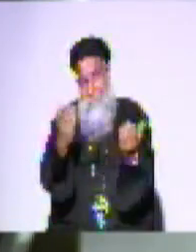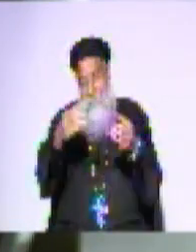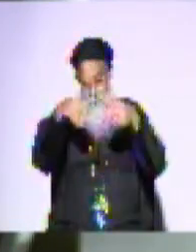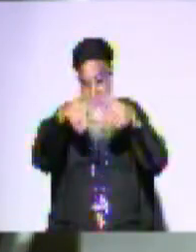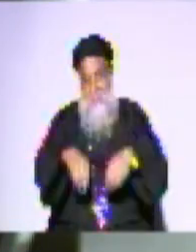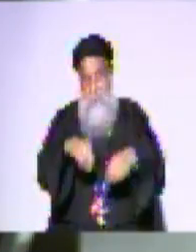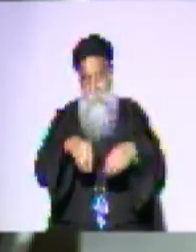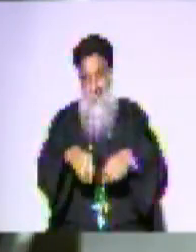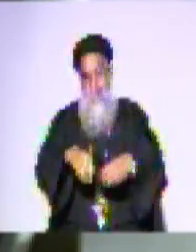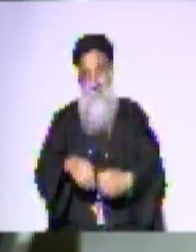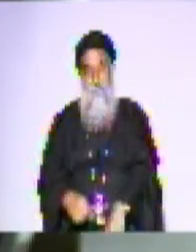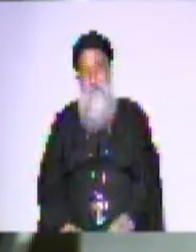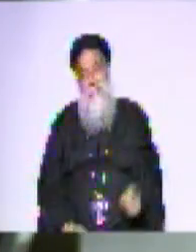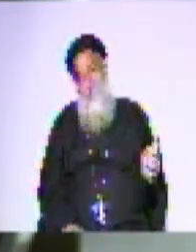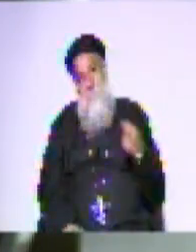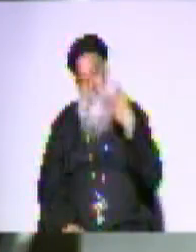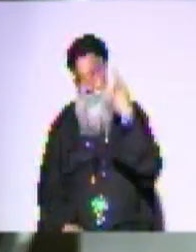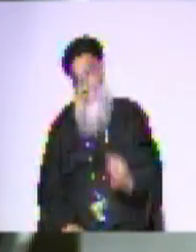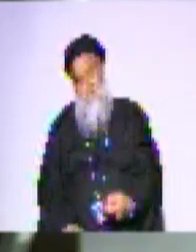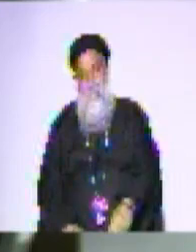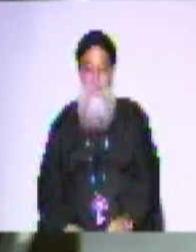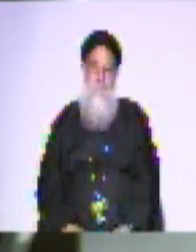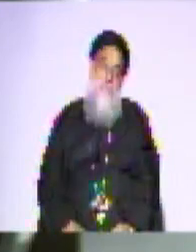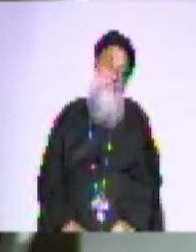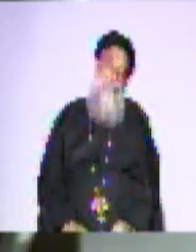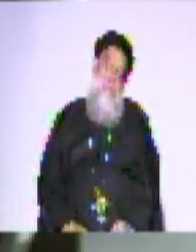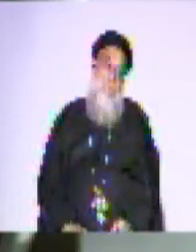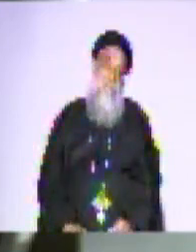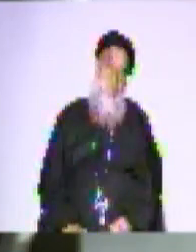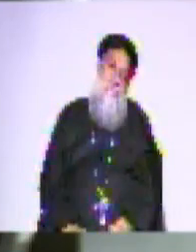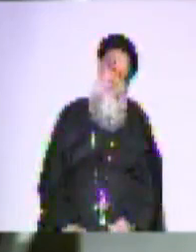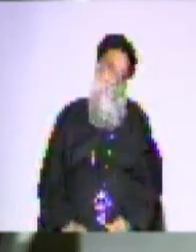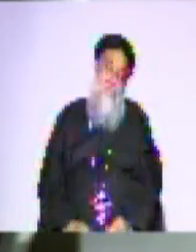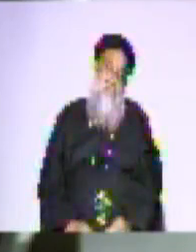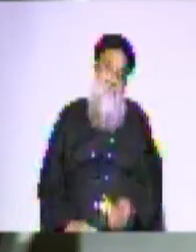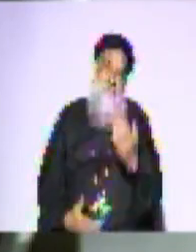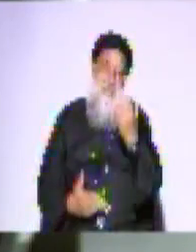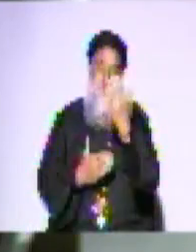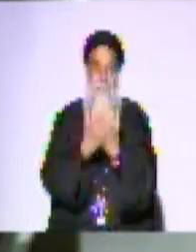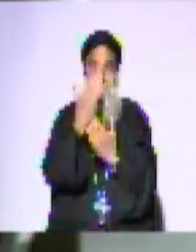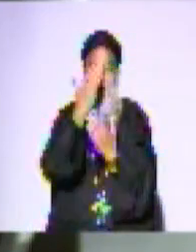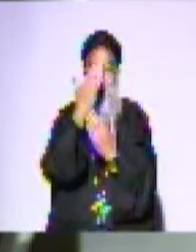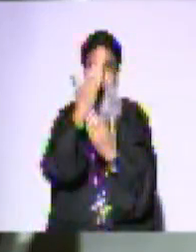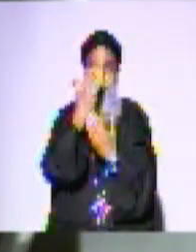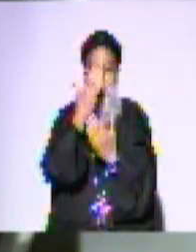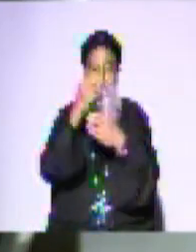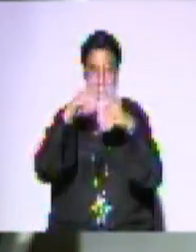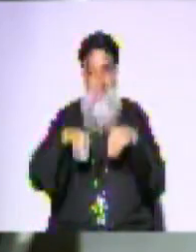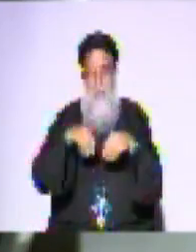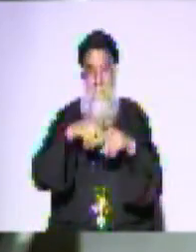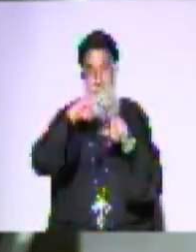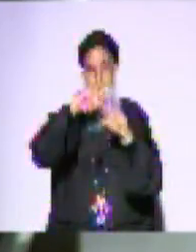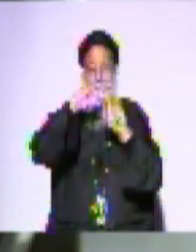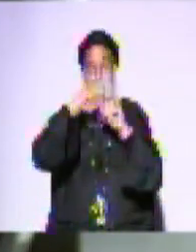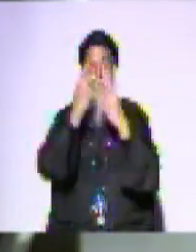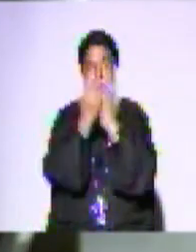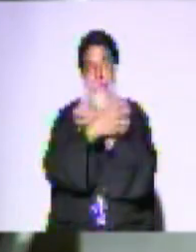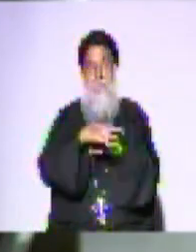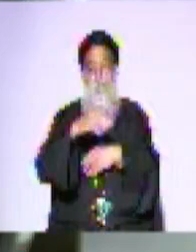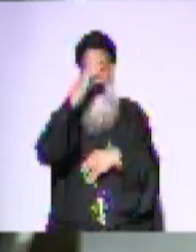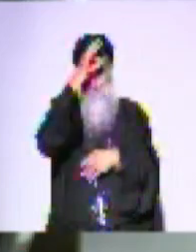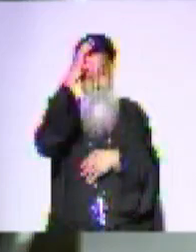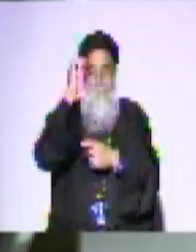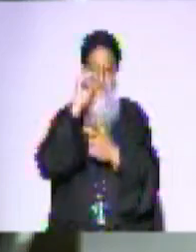وقع في الخطية بقى وتلوث، لكن الإنسان الجديد بقى على مثال المسيح اللي هو